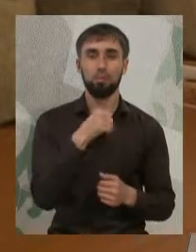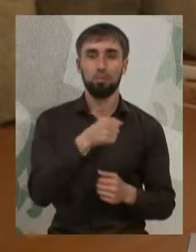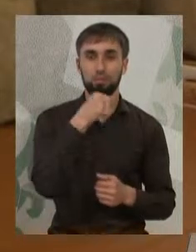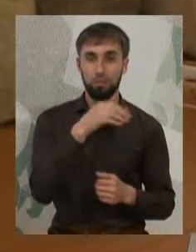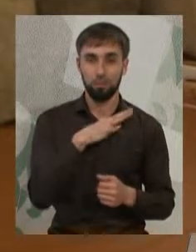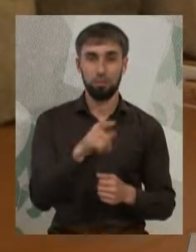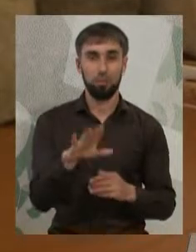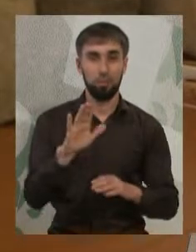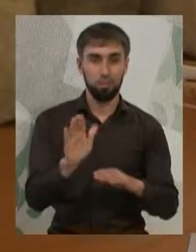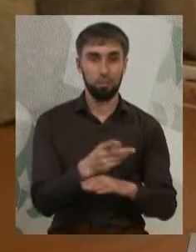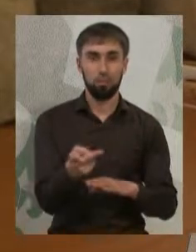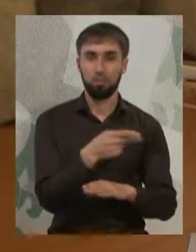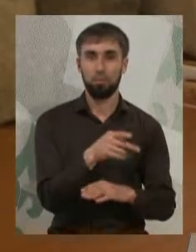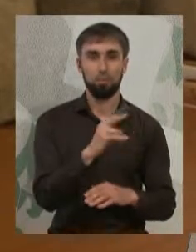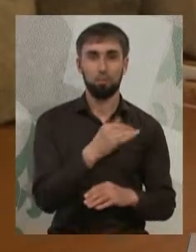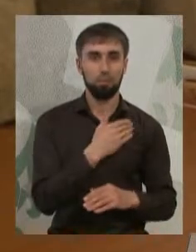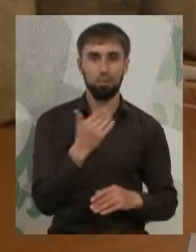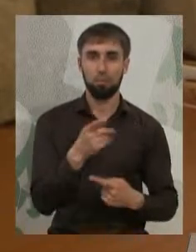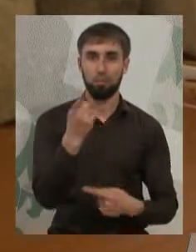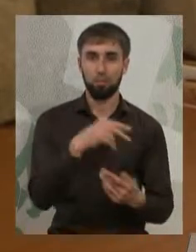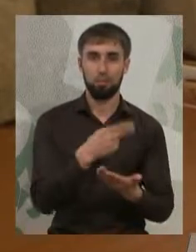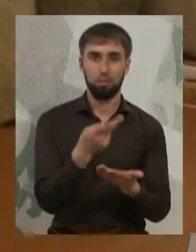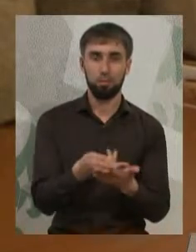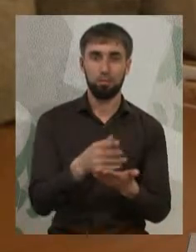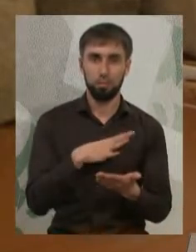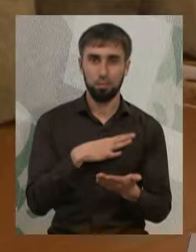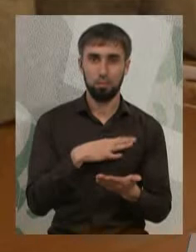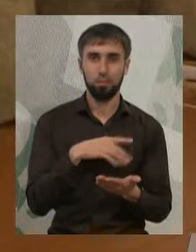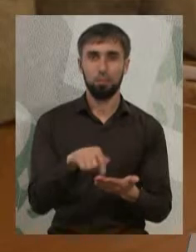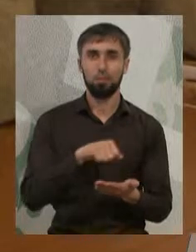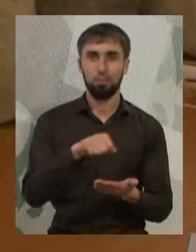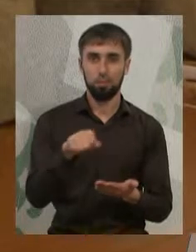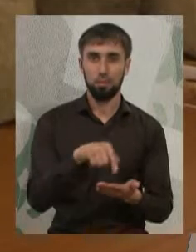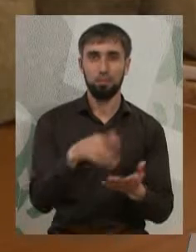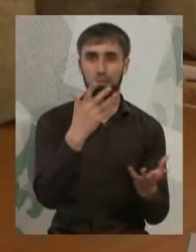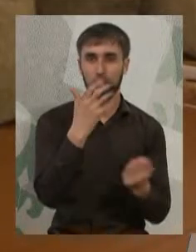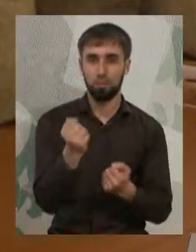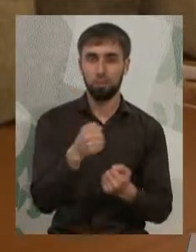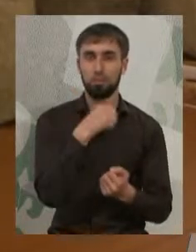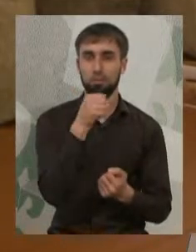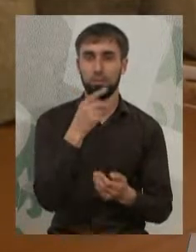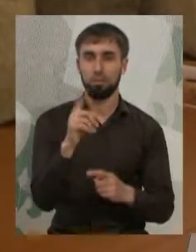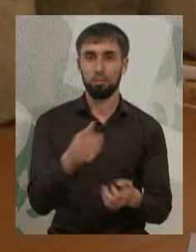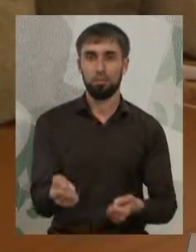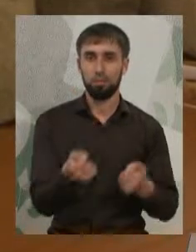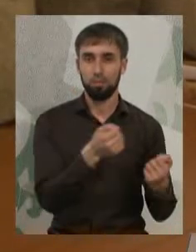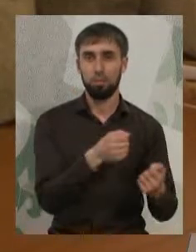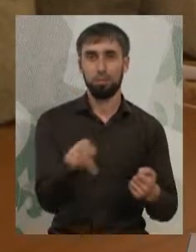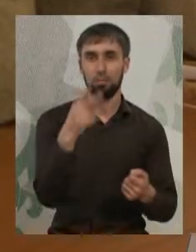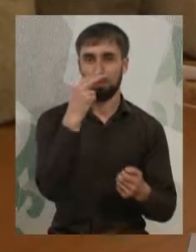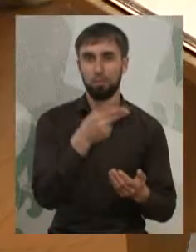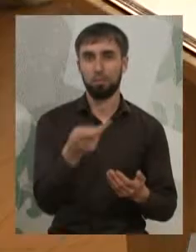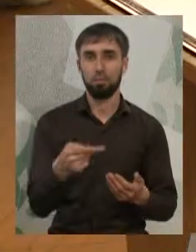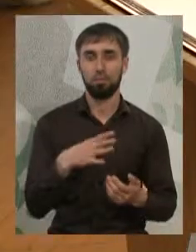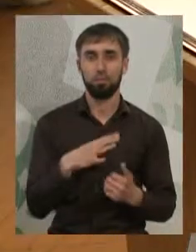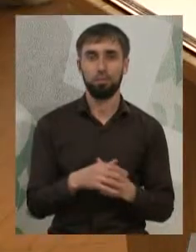не хотели выходить из этой люльки. Вот им надо было сначала, я должна была их уложить в эту люльку. Она уснет, я ее оттуда вытаскивала и прикладывала в